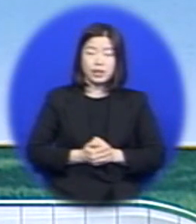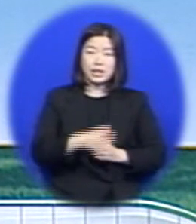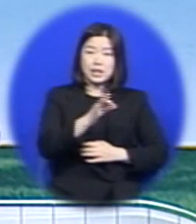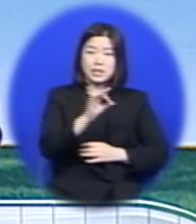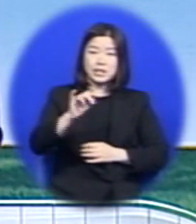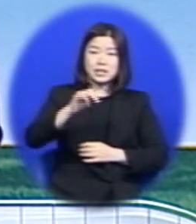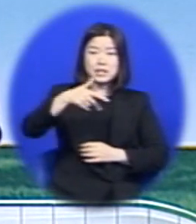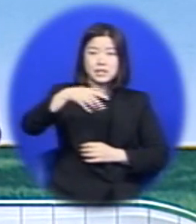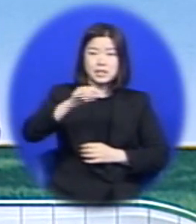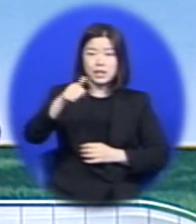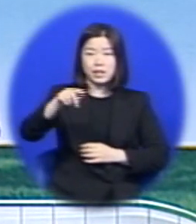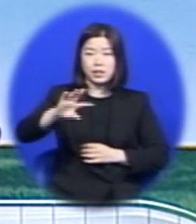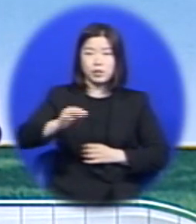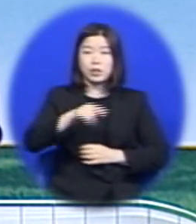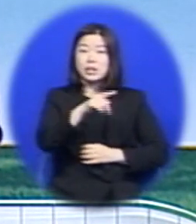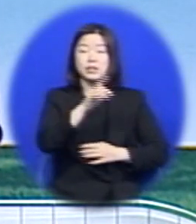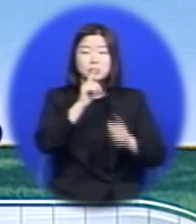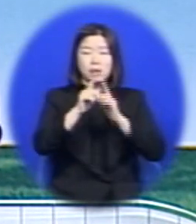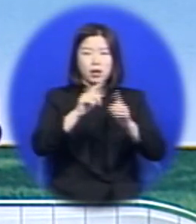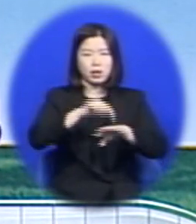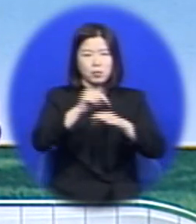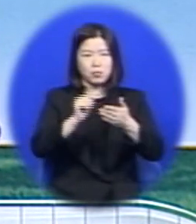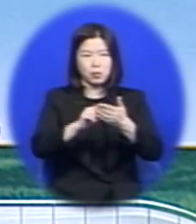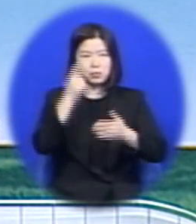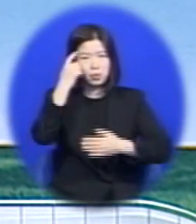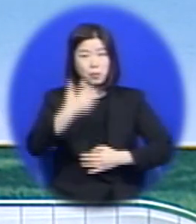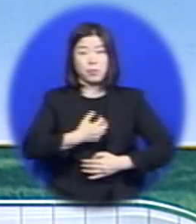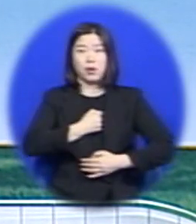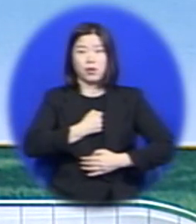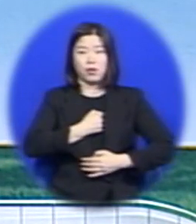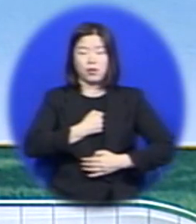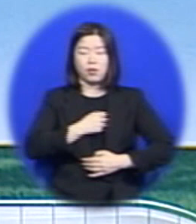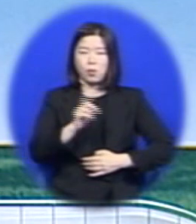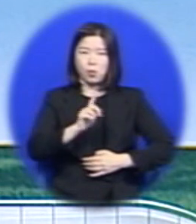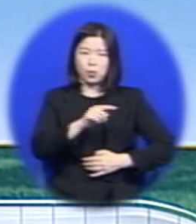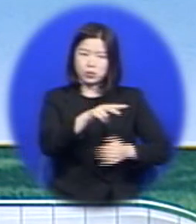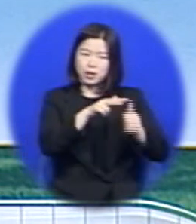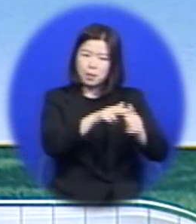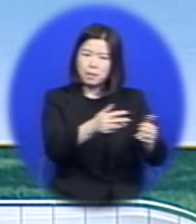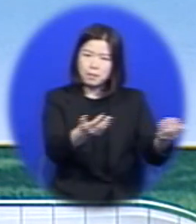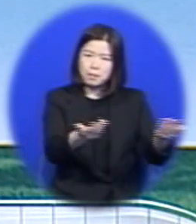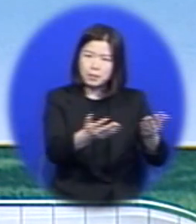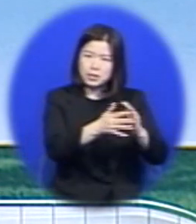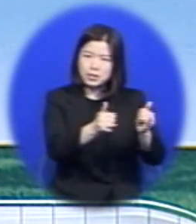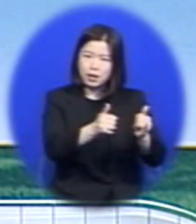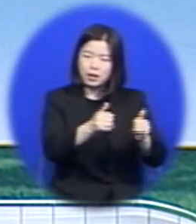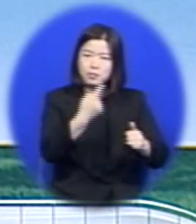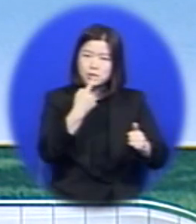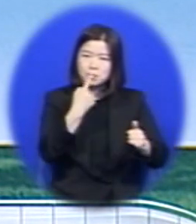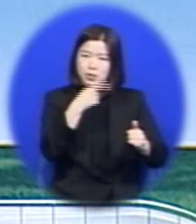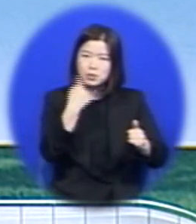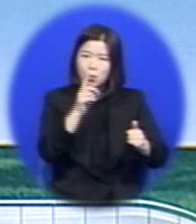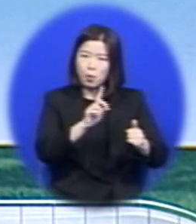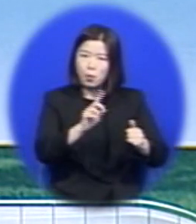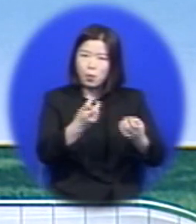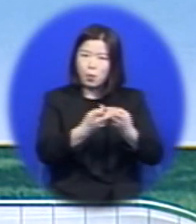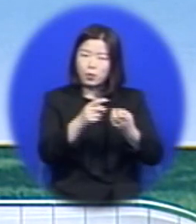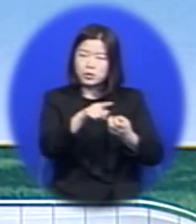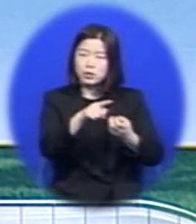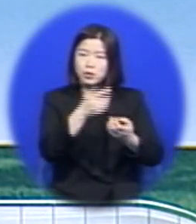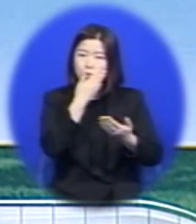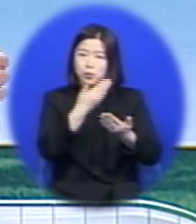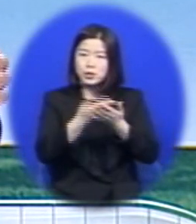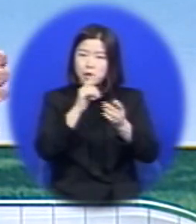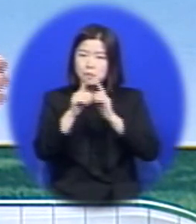이재영이 그 말에 마음에 충격을 받았어. 어떻게 일개 마부의 입에서 이런 말이 나오나?